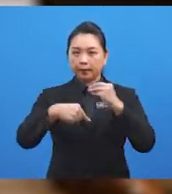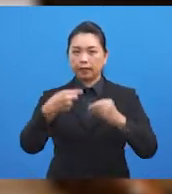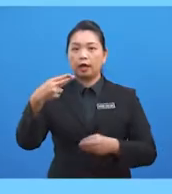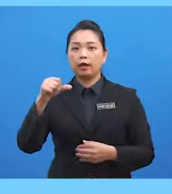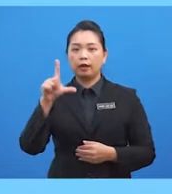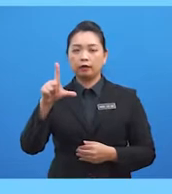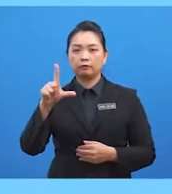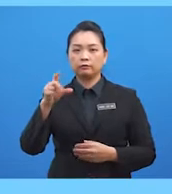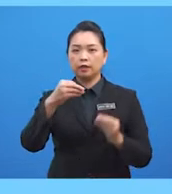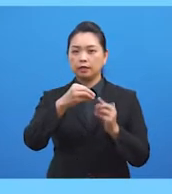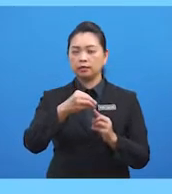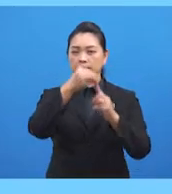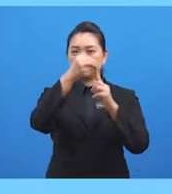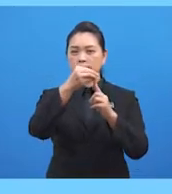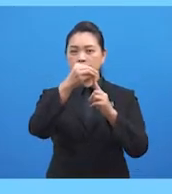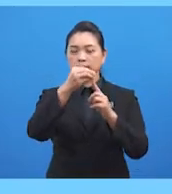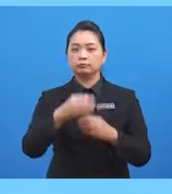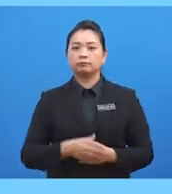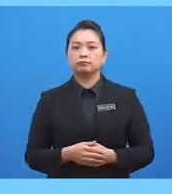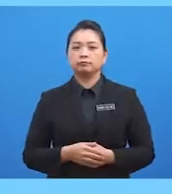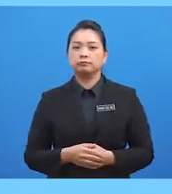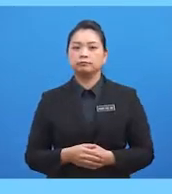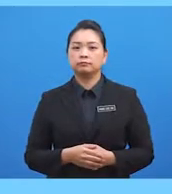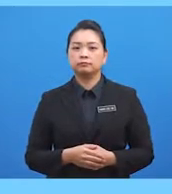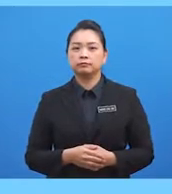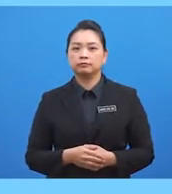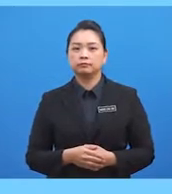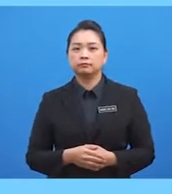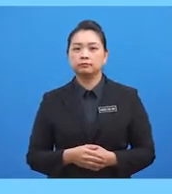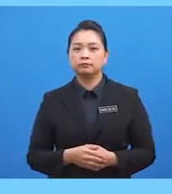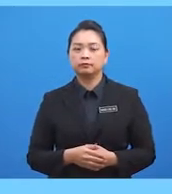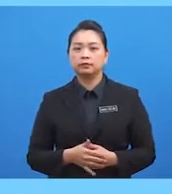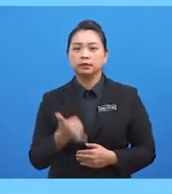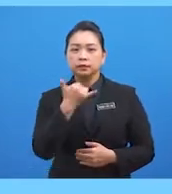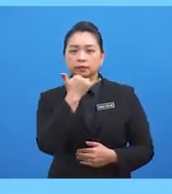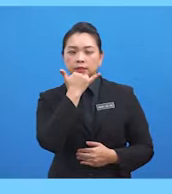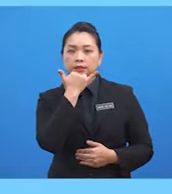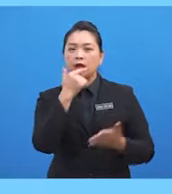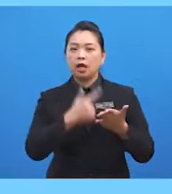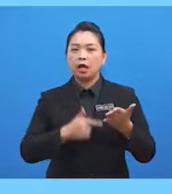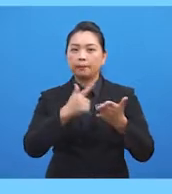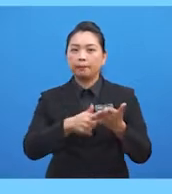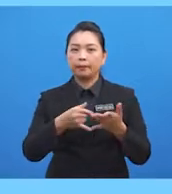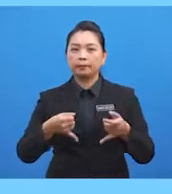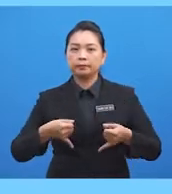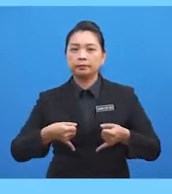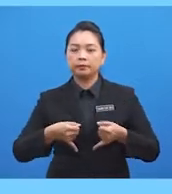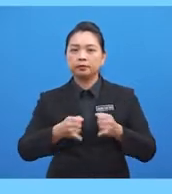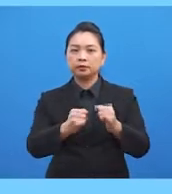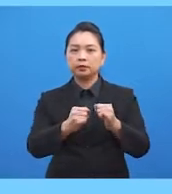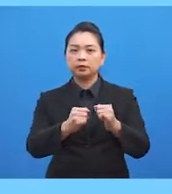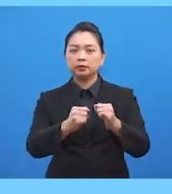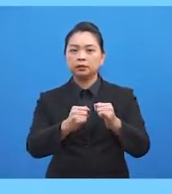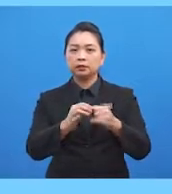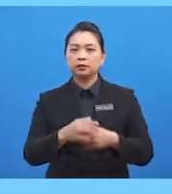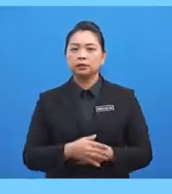tertentu. Keistimewaan yang pertama ialah kesahan apa-apa perjalanan dalam mana-mana majlis